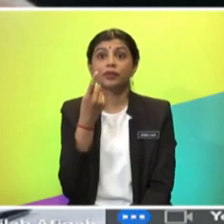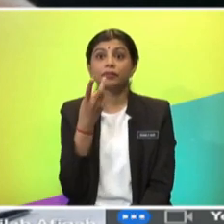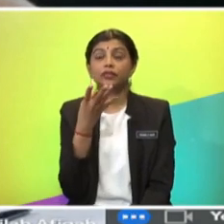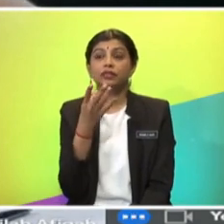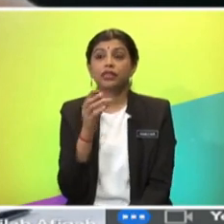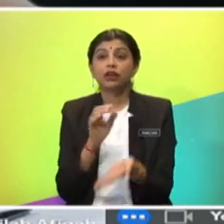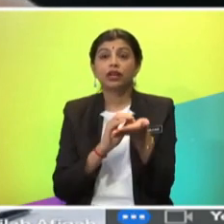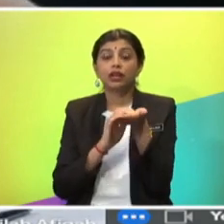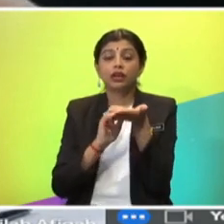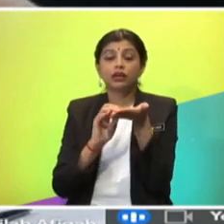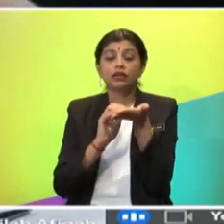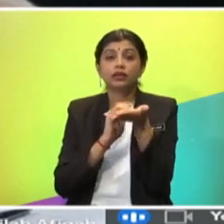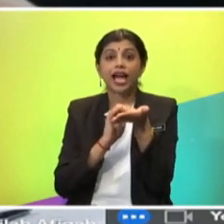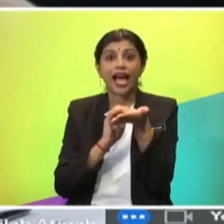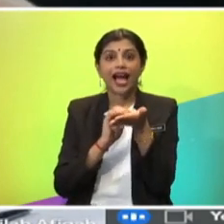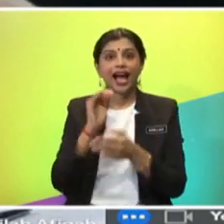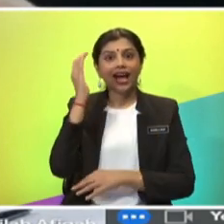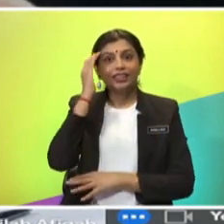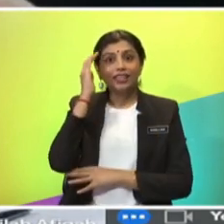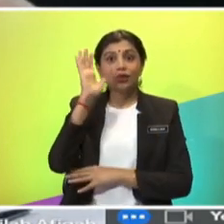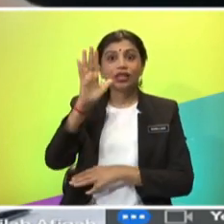Luis? 5.